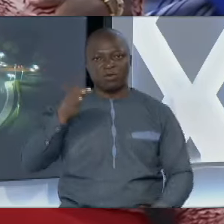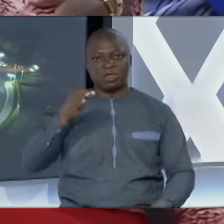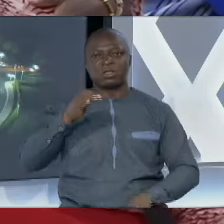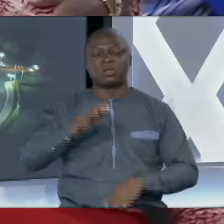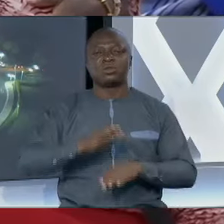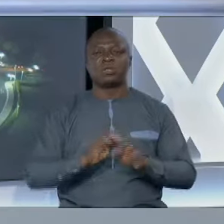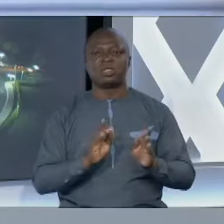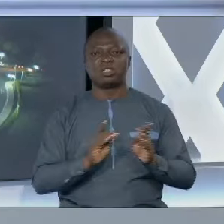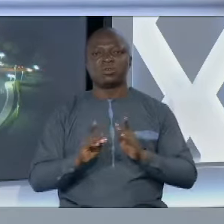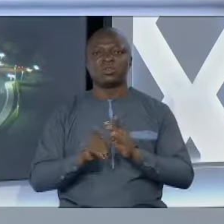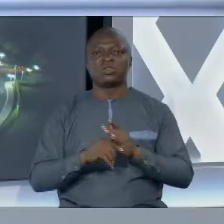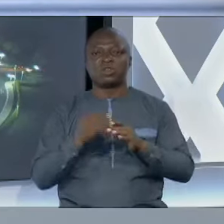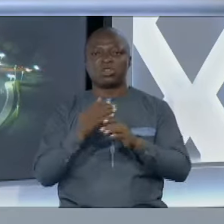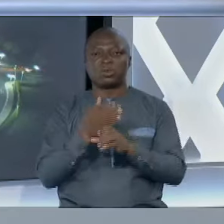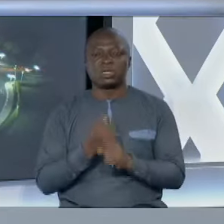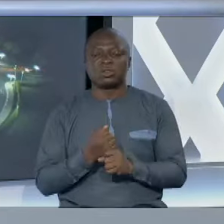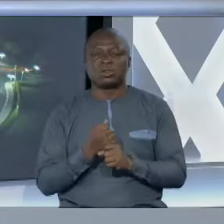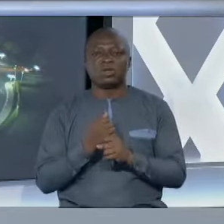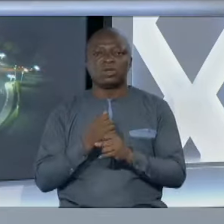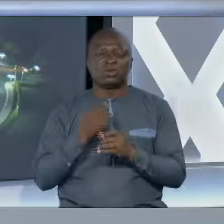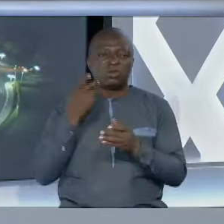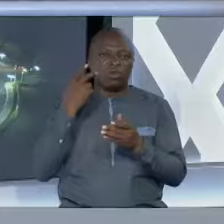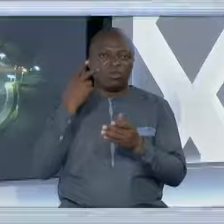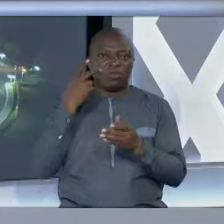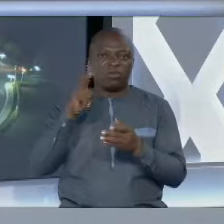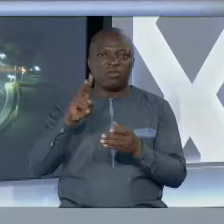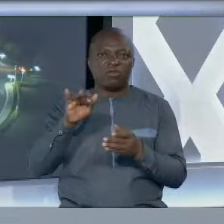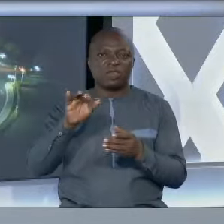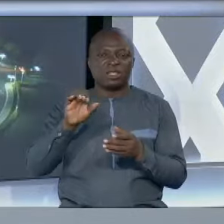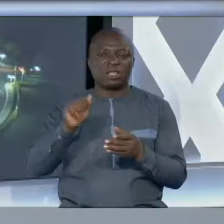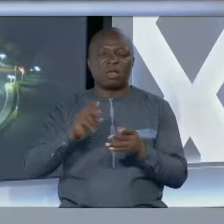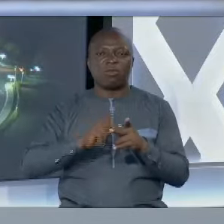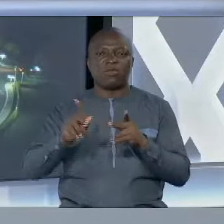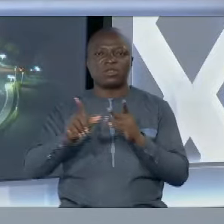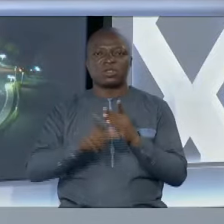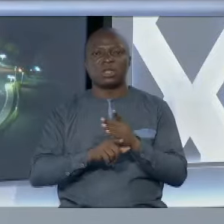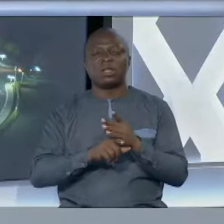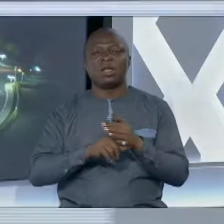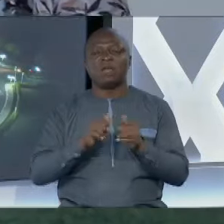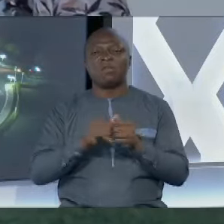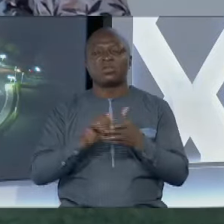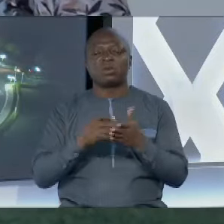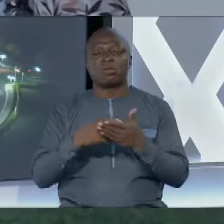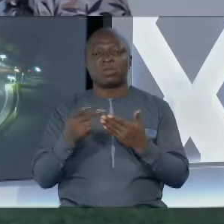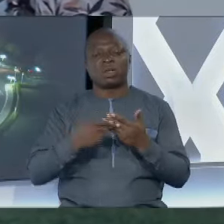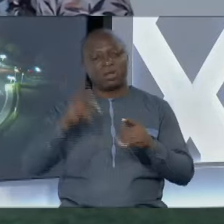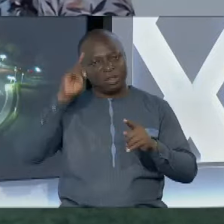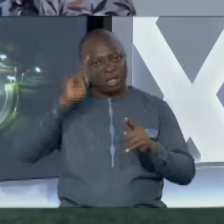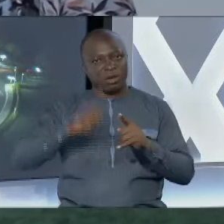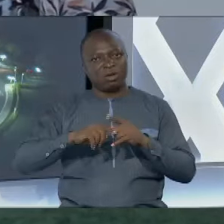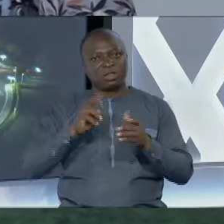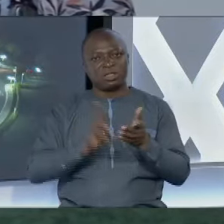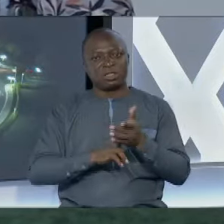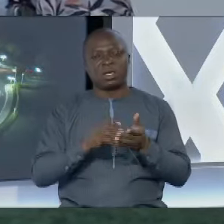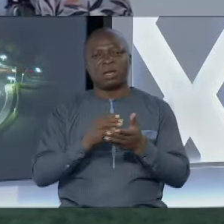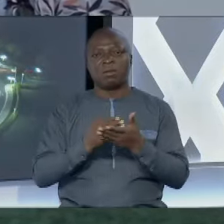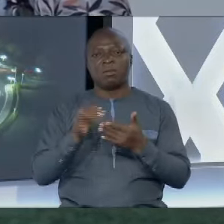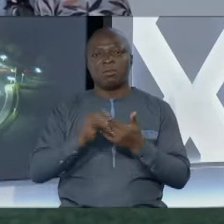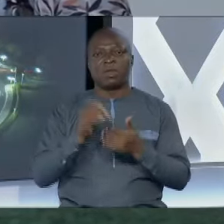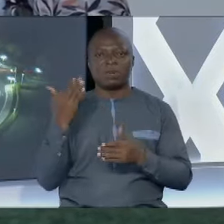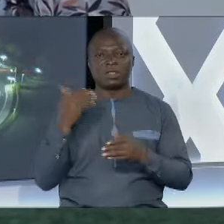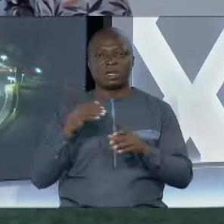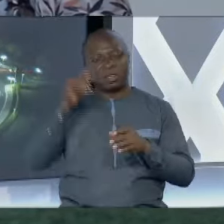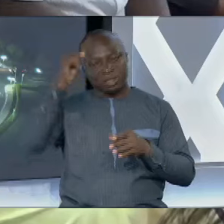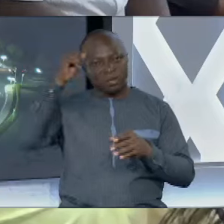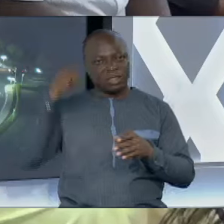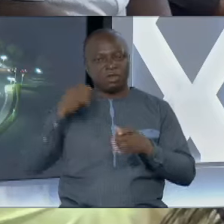les dispositions d'obtention du visa professionnel Schengen, suite au protocole d'accord signé en mai dernier entre l'ambassade